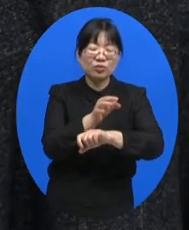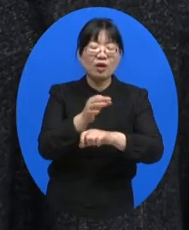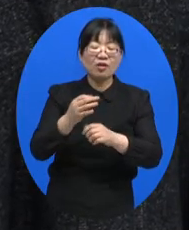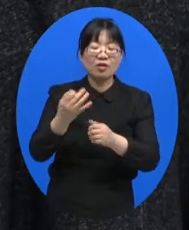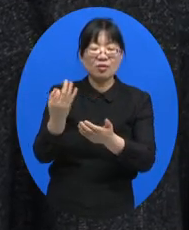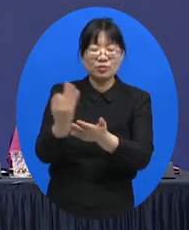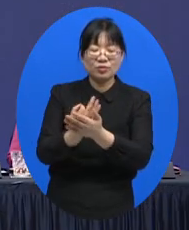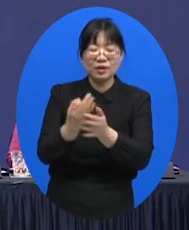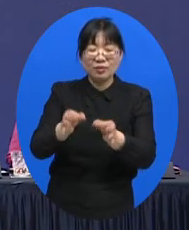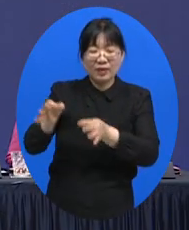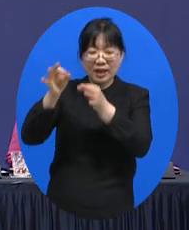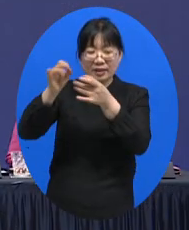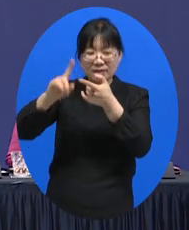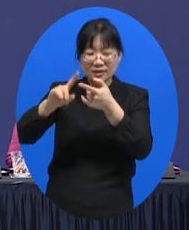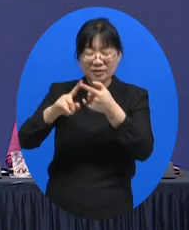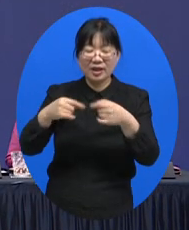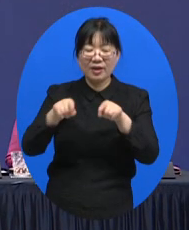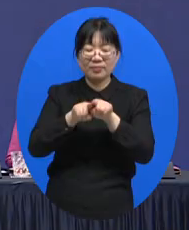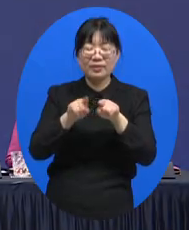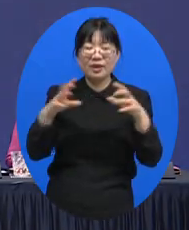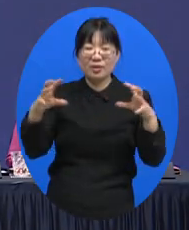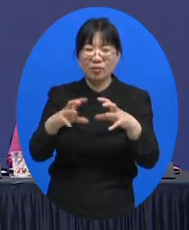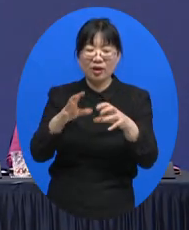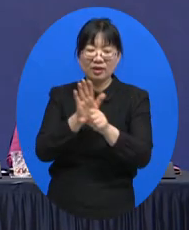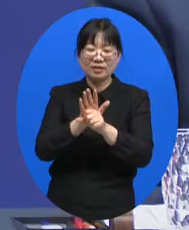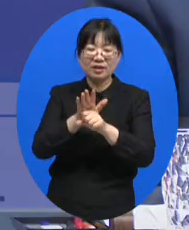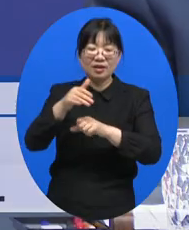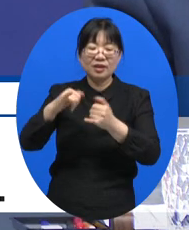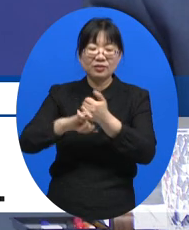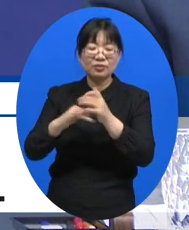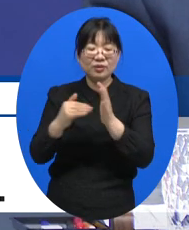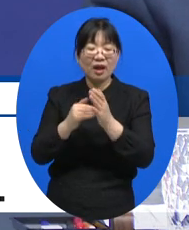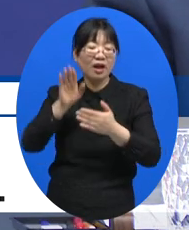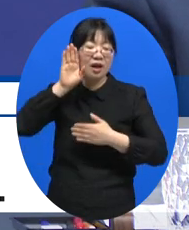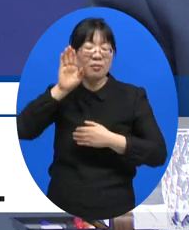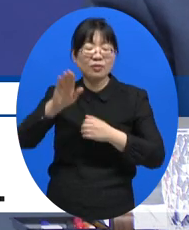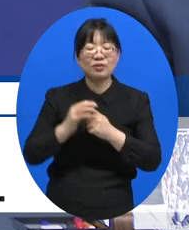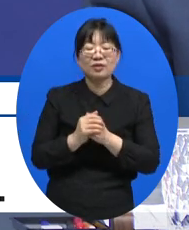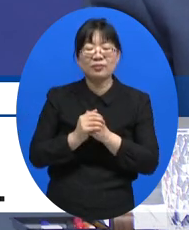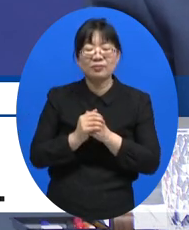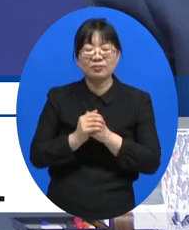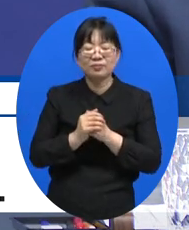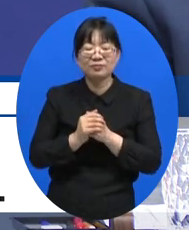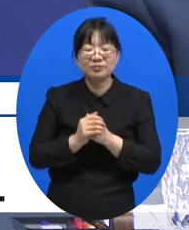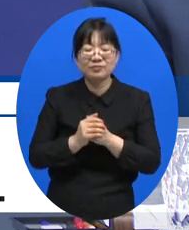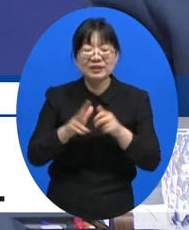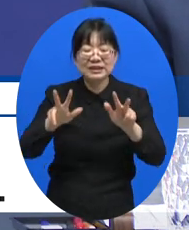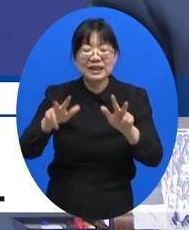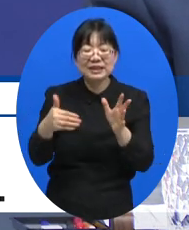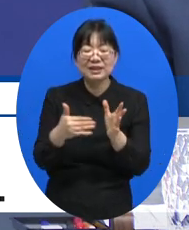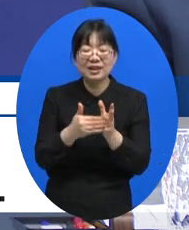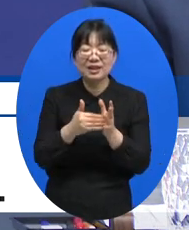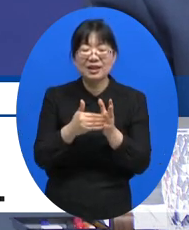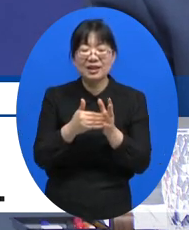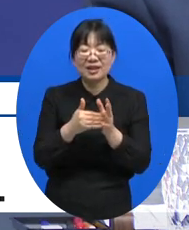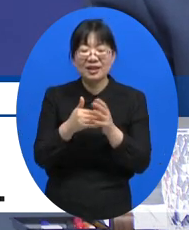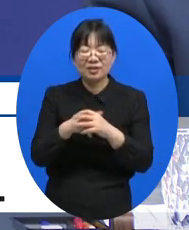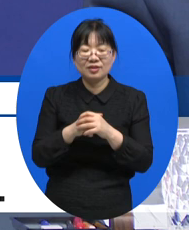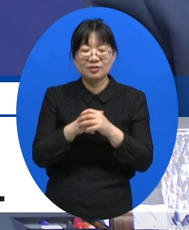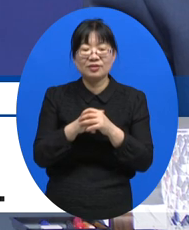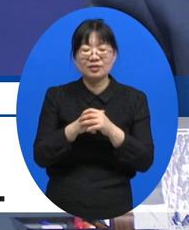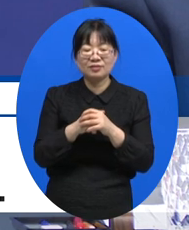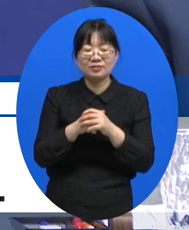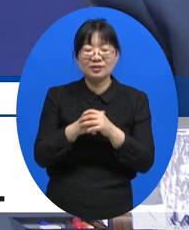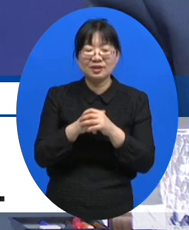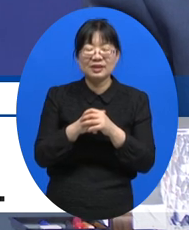등 산정 방식 개선에도 힘을 모으기로 했습니다. 앞으로도 우리와 같은 지금까지의